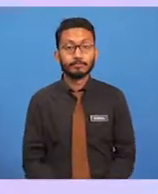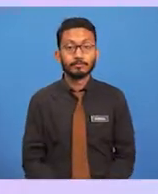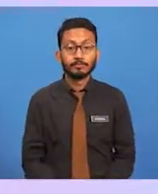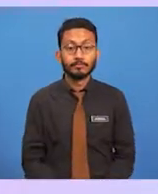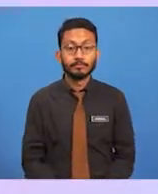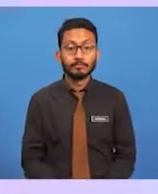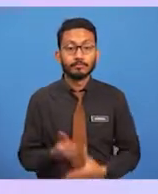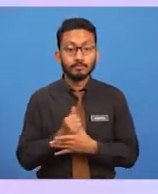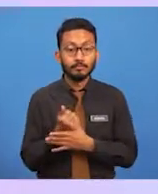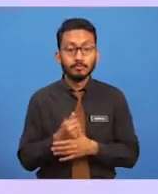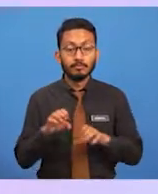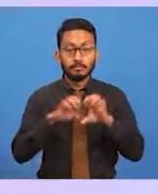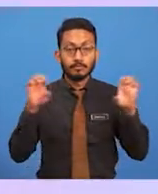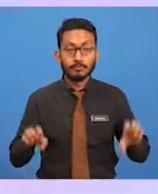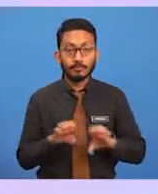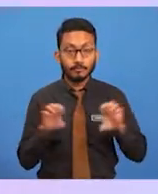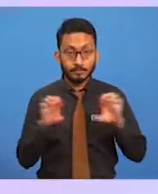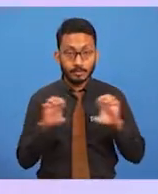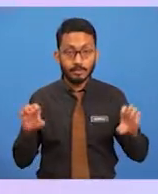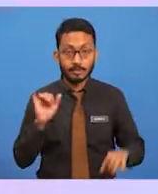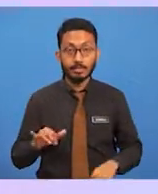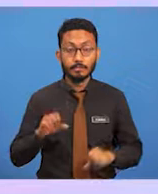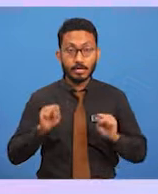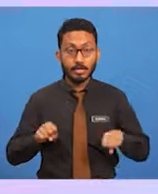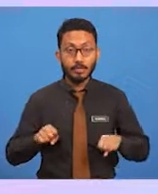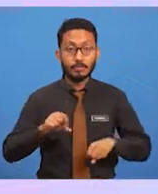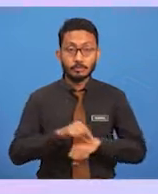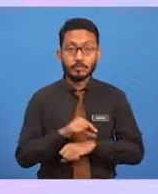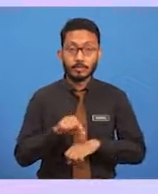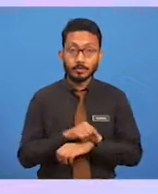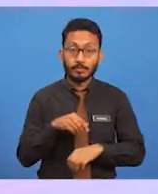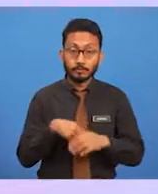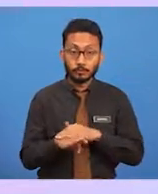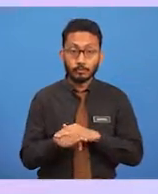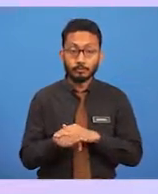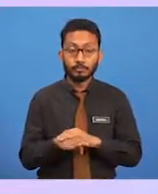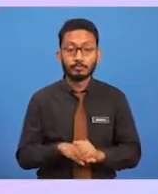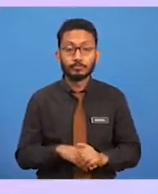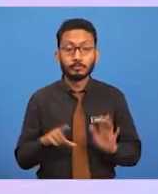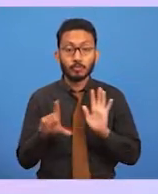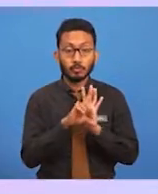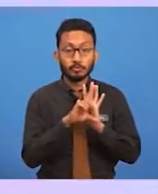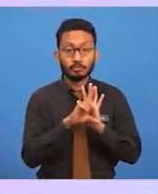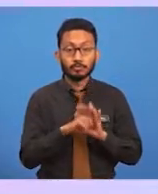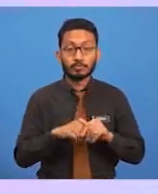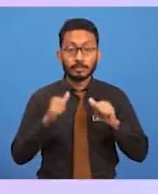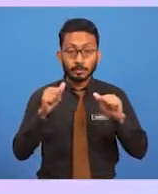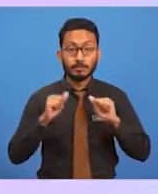Antara elemen yang boleh dimasukkan pada sampul surat adalah seperti logo,